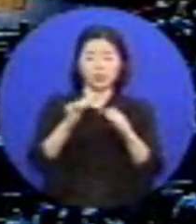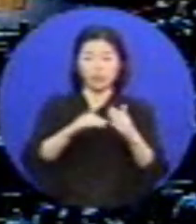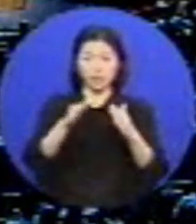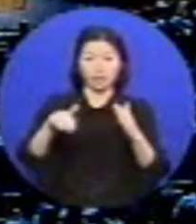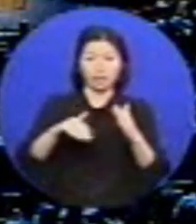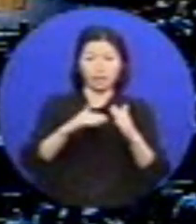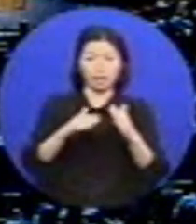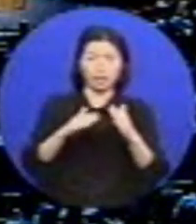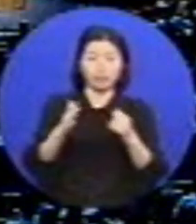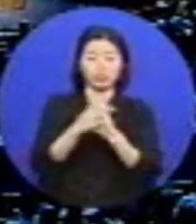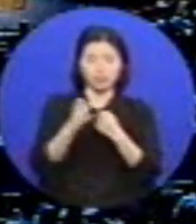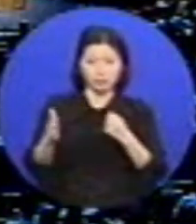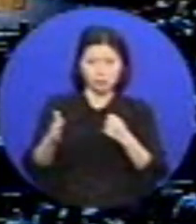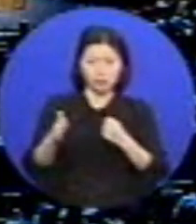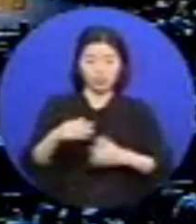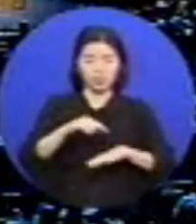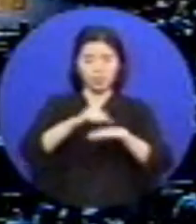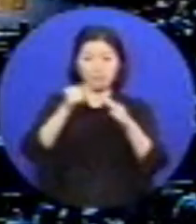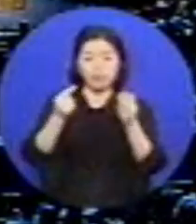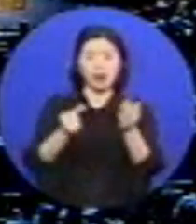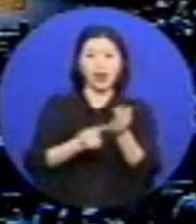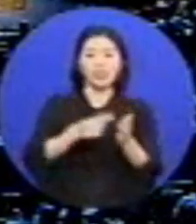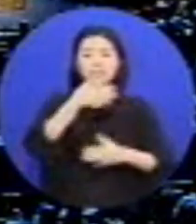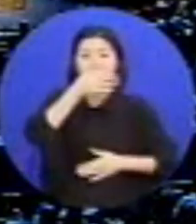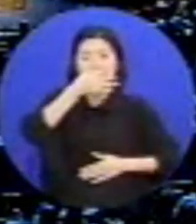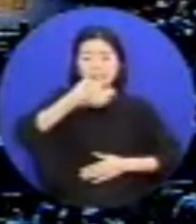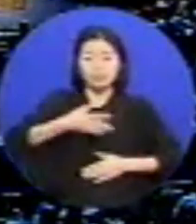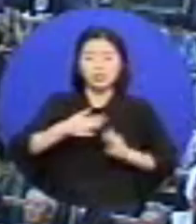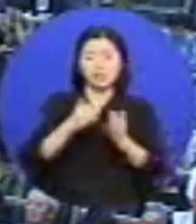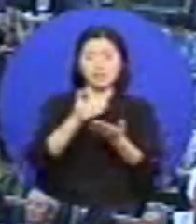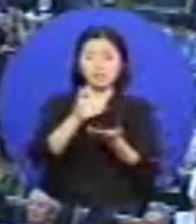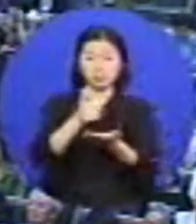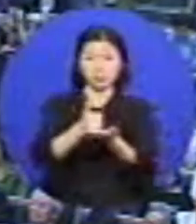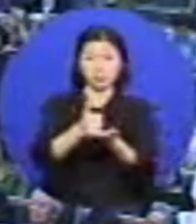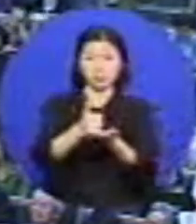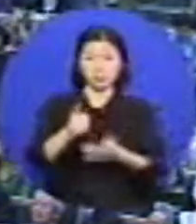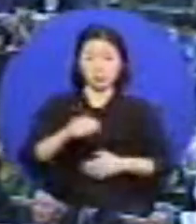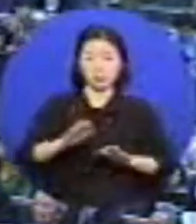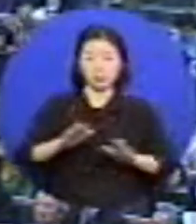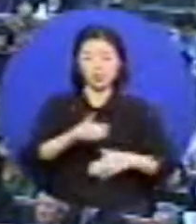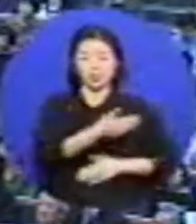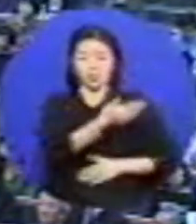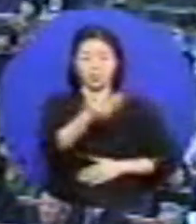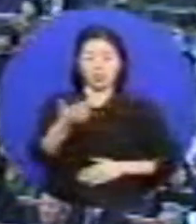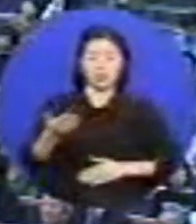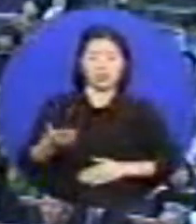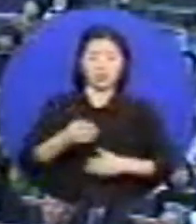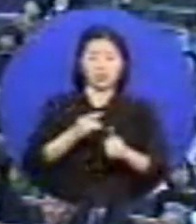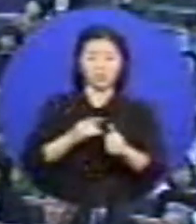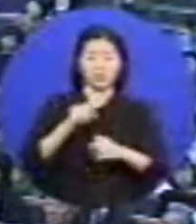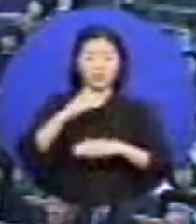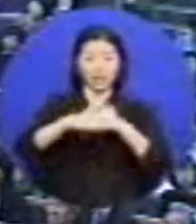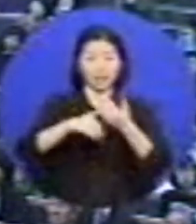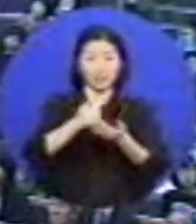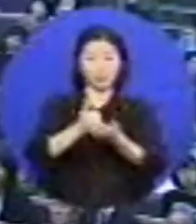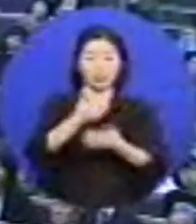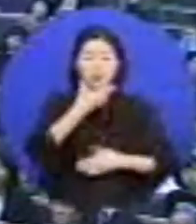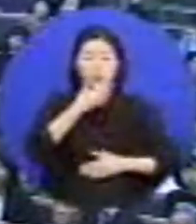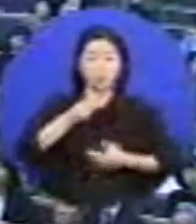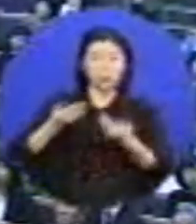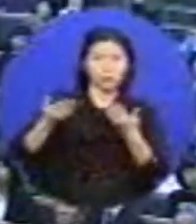인해서 마음이 힘드신 분들, 오늘 여러분에게 하나님께서 주시는 분명한